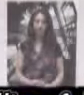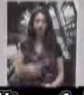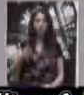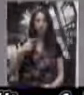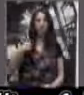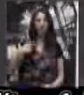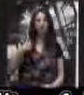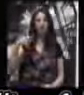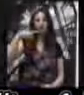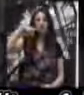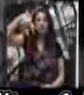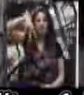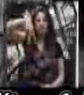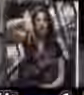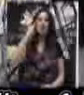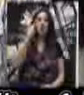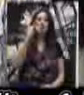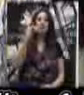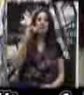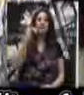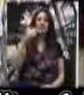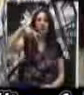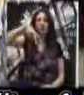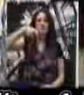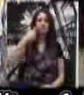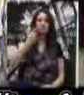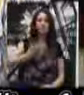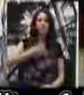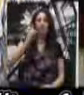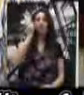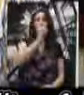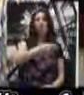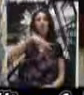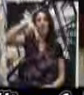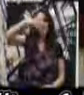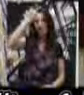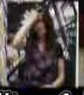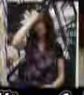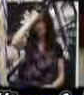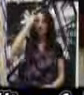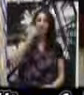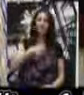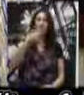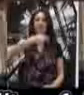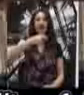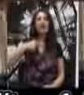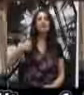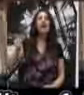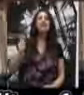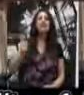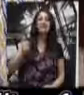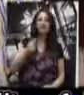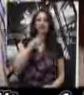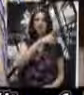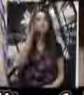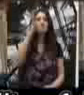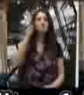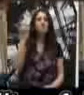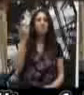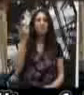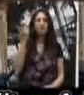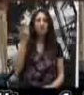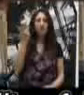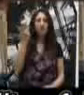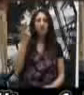ست عزيز عندها 58 سنه وعليها 8000 جنيه ونسمع منها حكايه. ازيك ست عزيز؟ كان الله يسلمك. انت منين؟